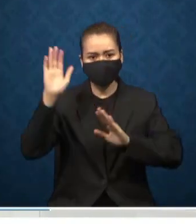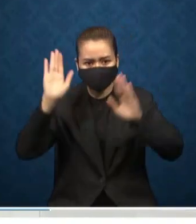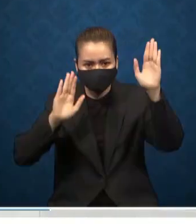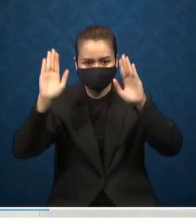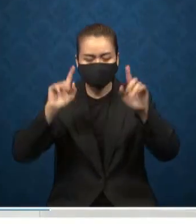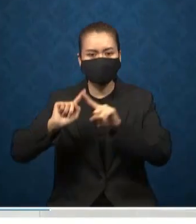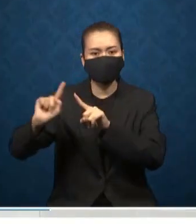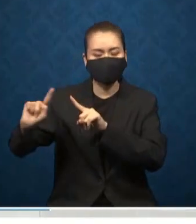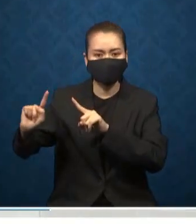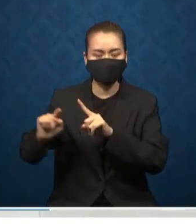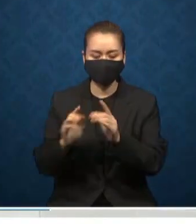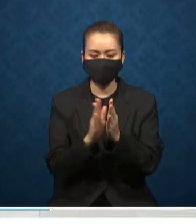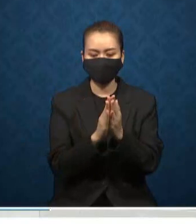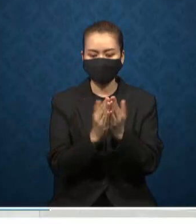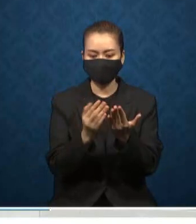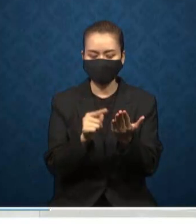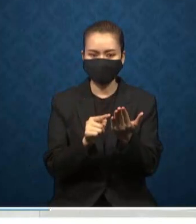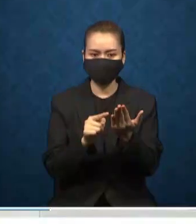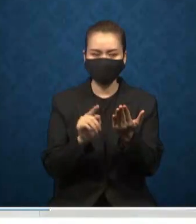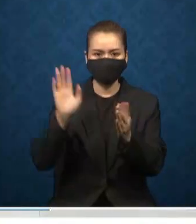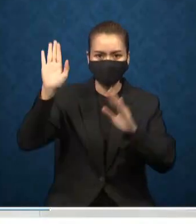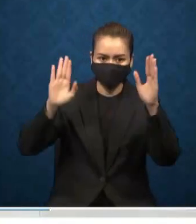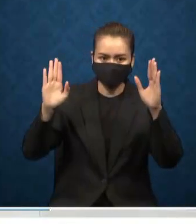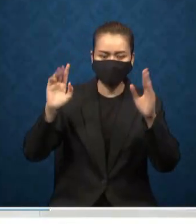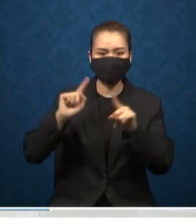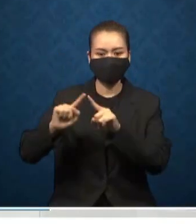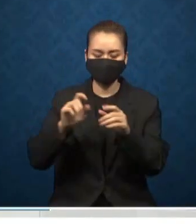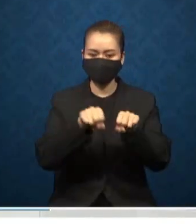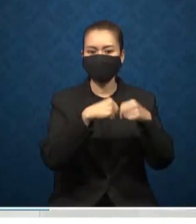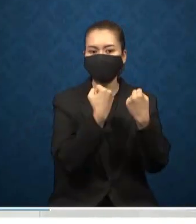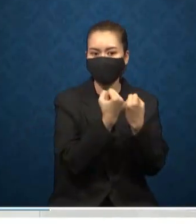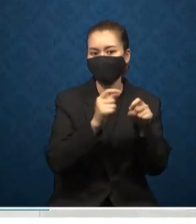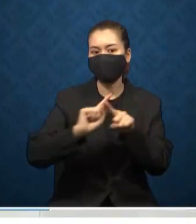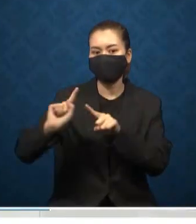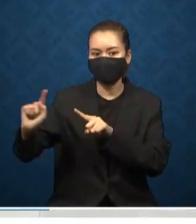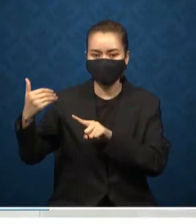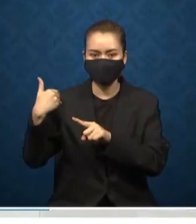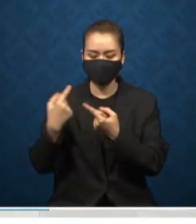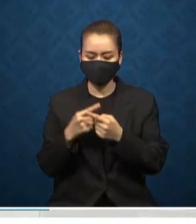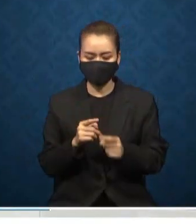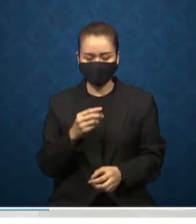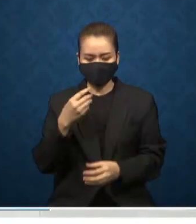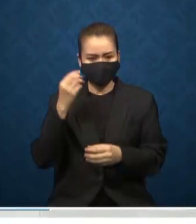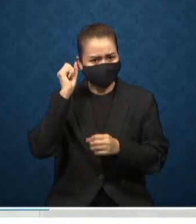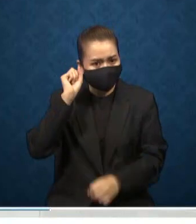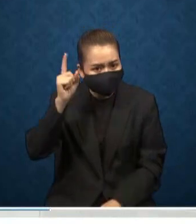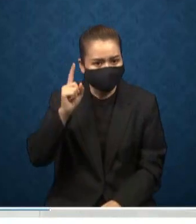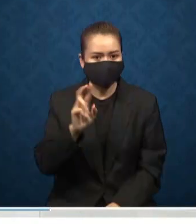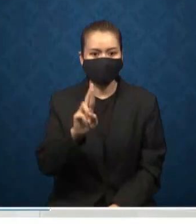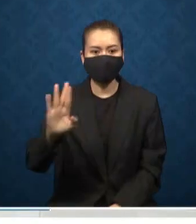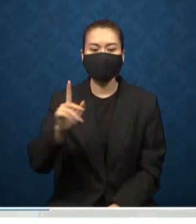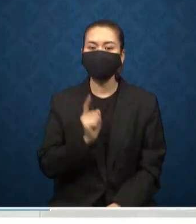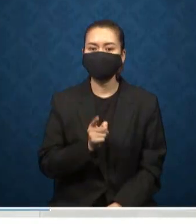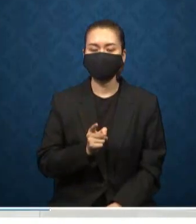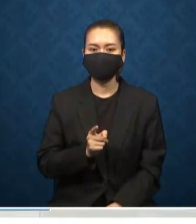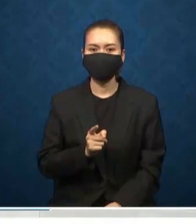ะครับรวมทั้งมีหนังสือของคัดค้านจากหลายสมาคมแต่เรื่องนี้หากเราเข้าใจในระบบจริงๆแล้วนั้นผมเชื่อว่